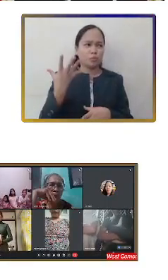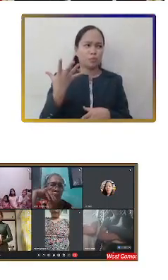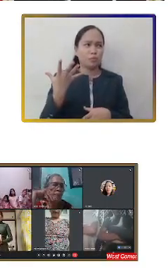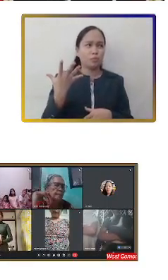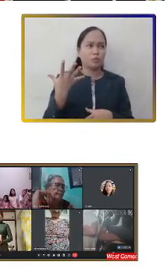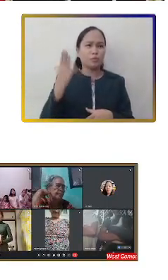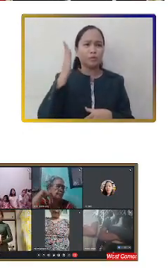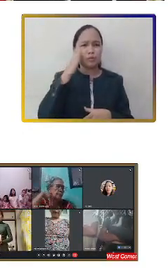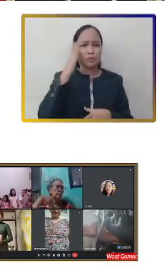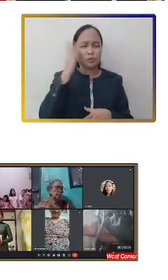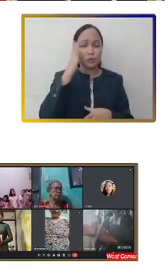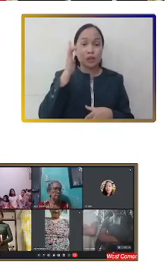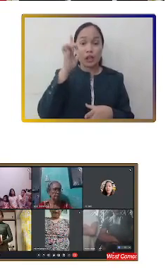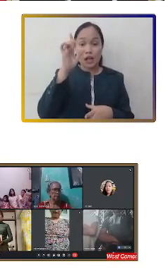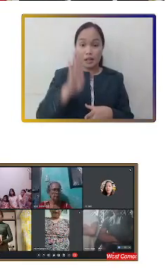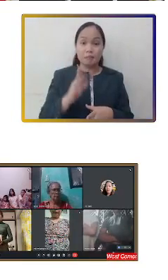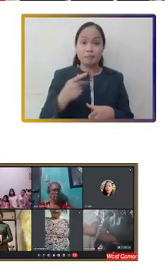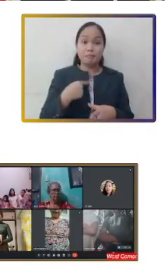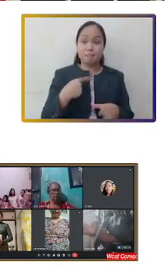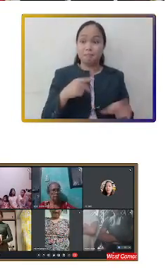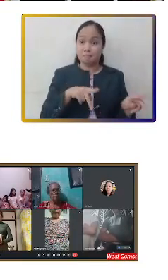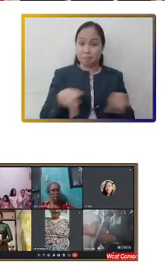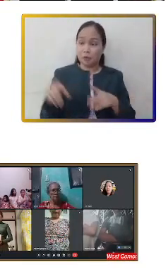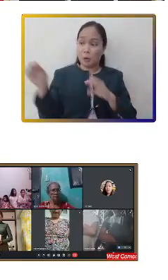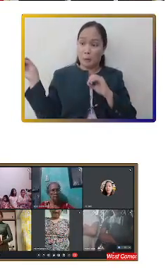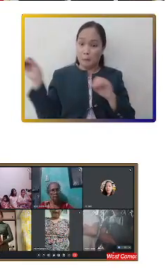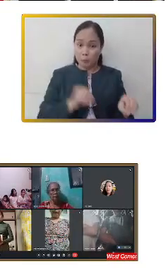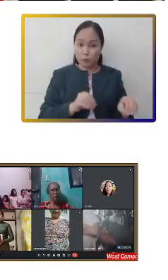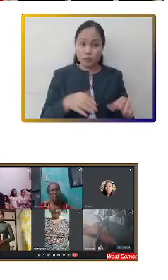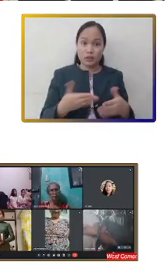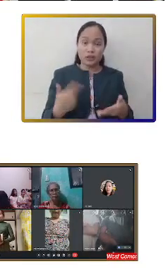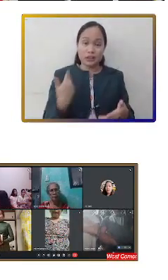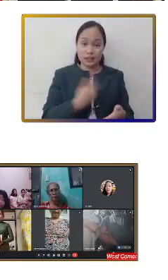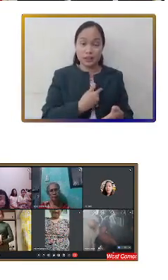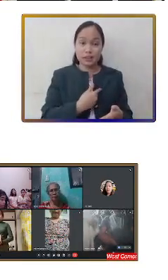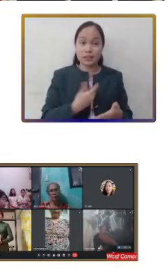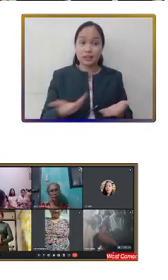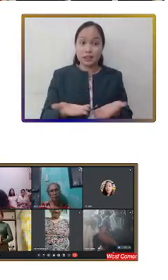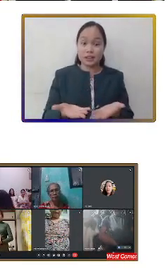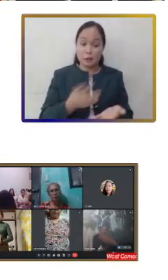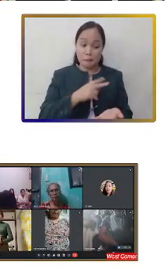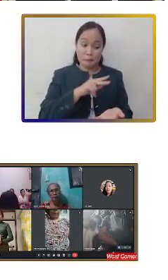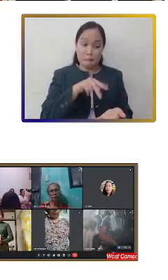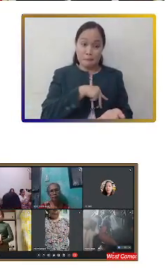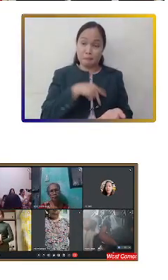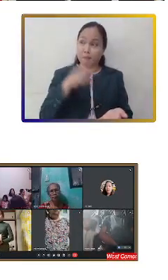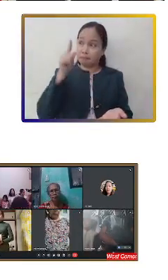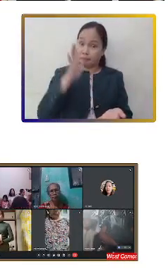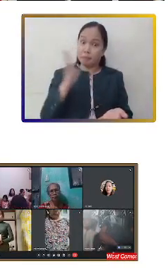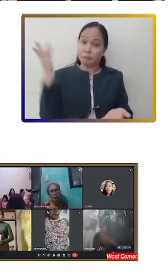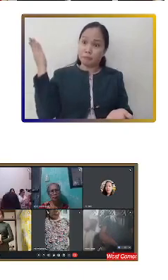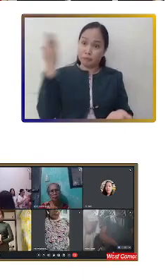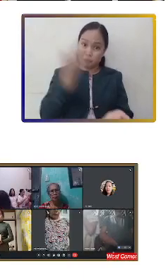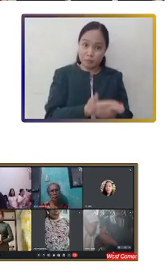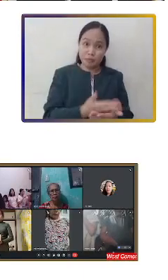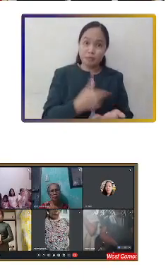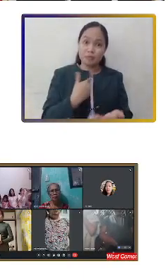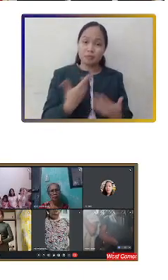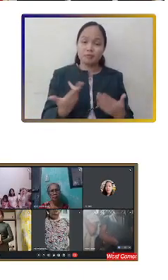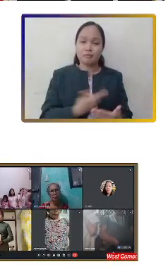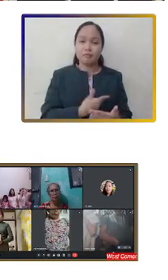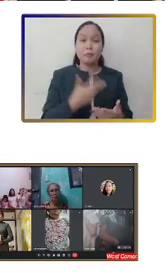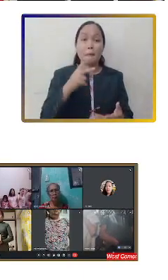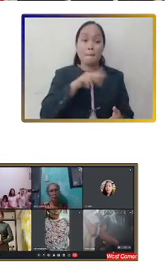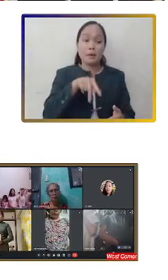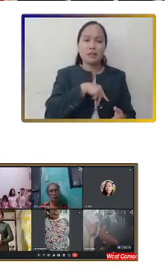Pinunta tayo, sinadya tayo ng Panginoong Hesukristo, inabot tayo ng Panginoong Hesukristo personally. Tapos ayaw natin tanggapin yung mensahe